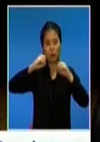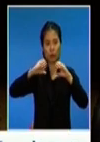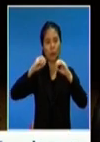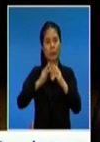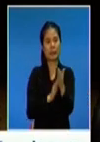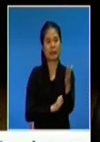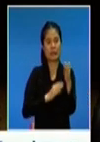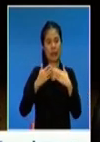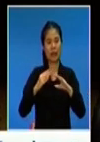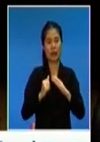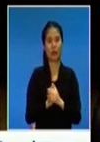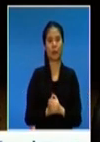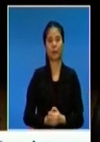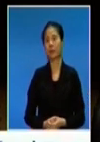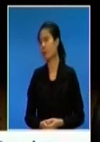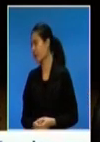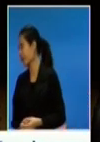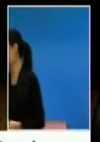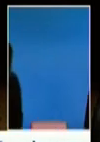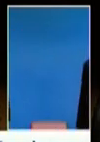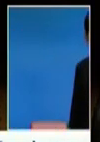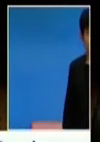ผมเคยพูดในสภานี้ครับผมถามว่า